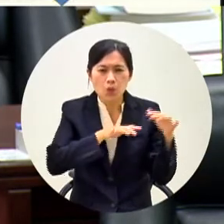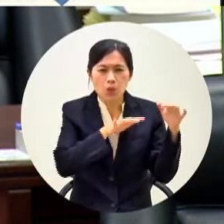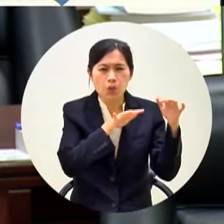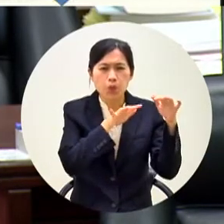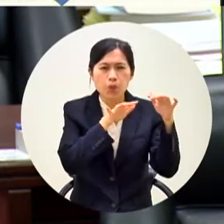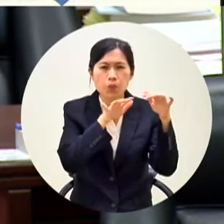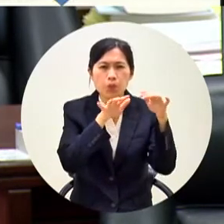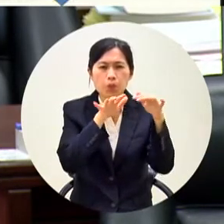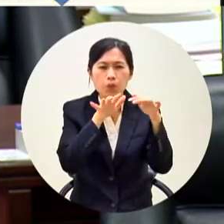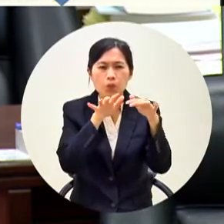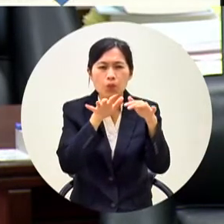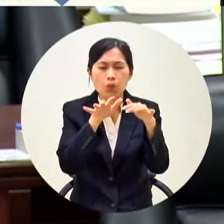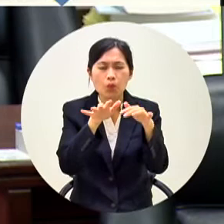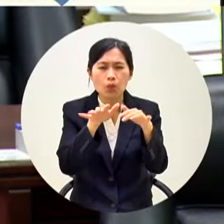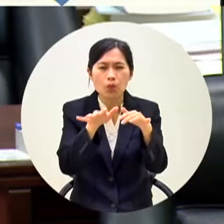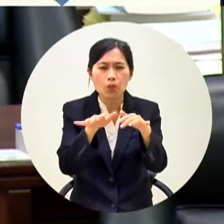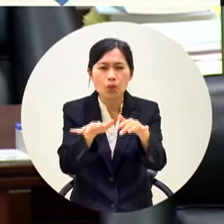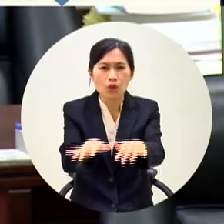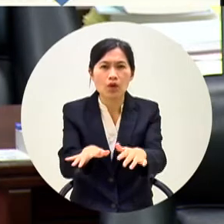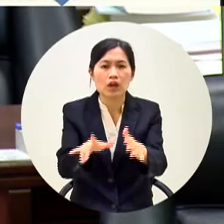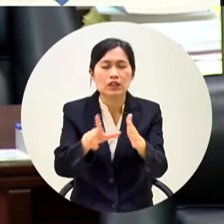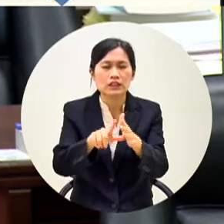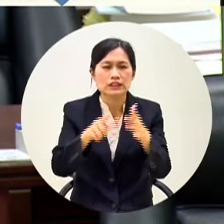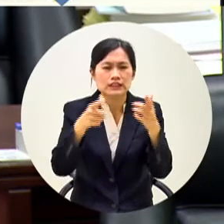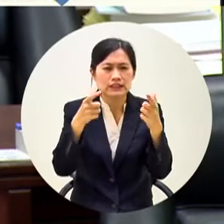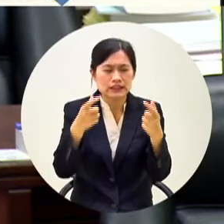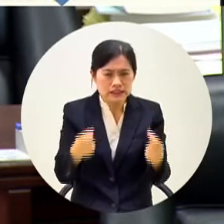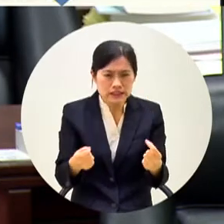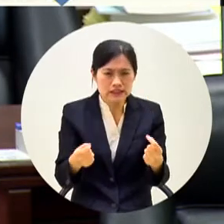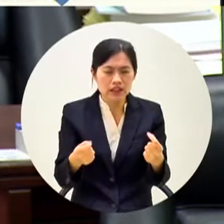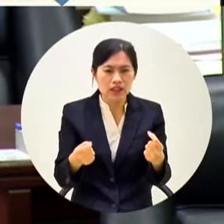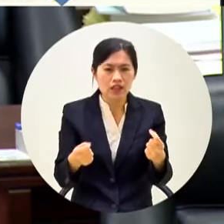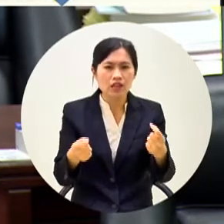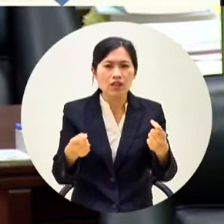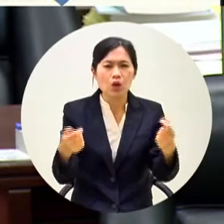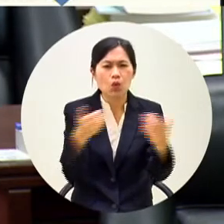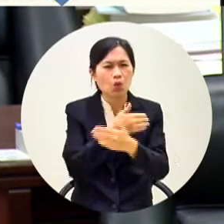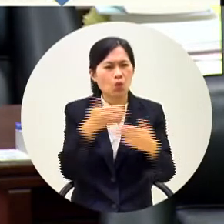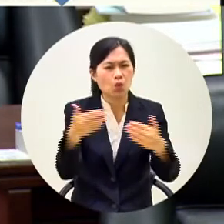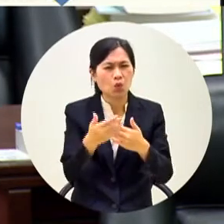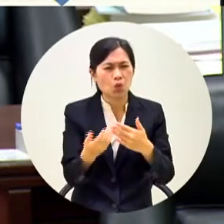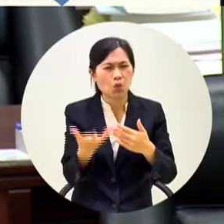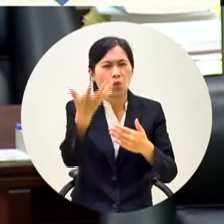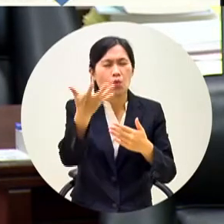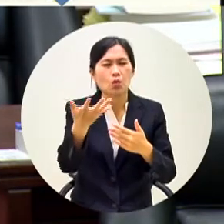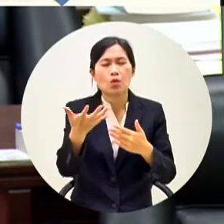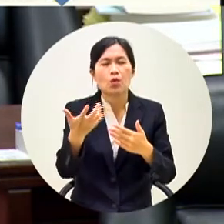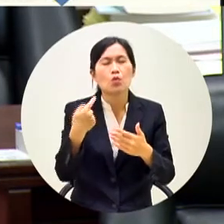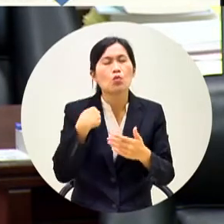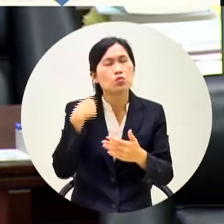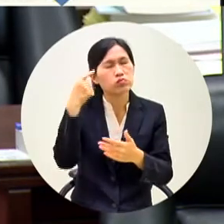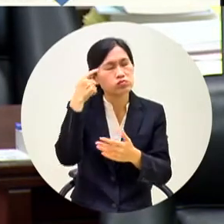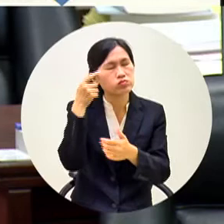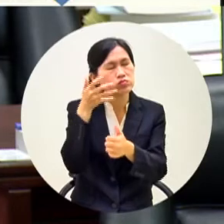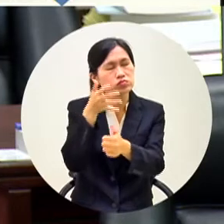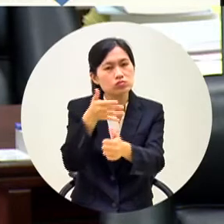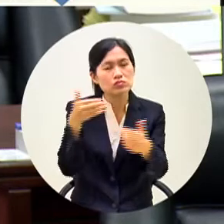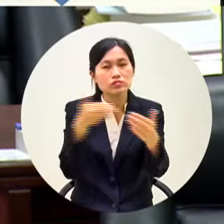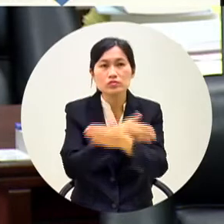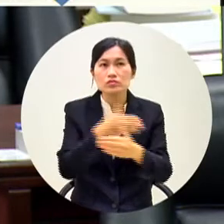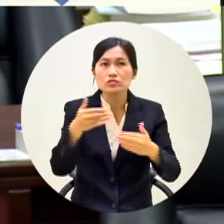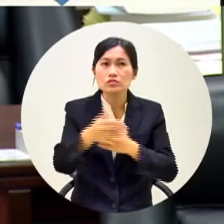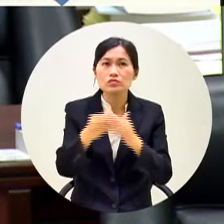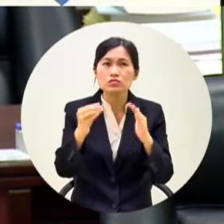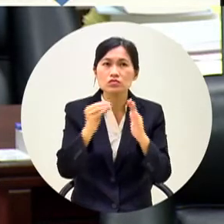间，伫遐交通量，啊，我请教安尼交通局哦，即未来要